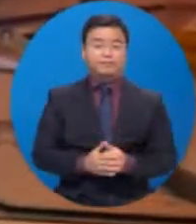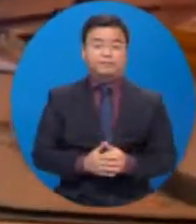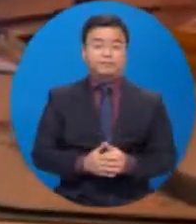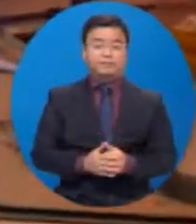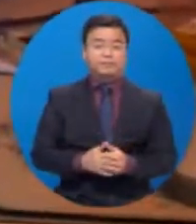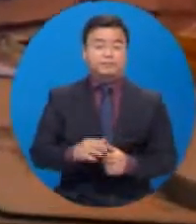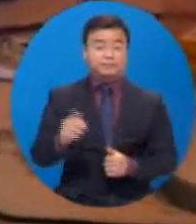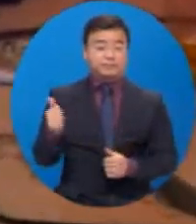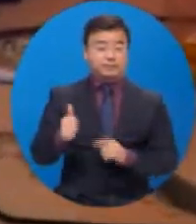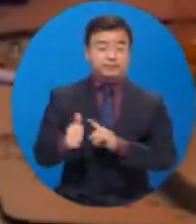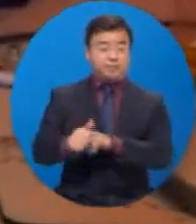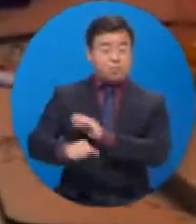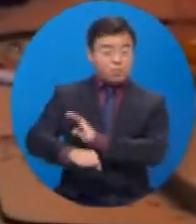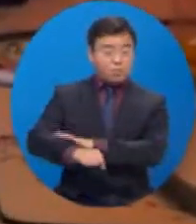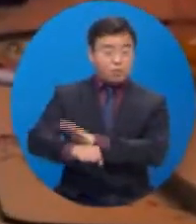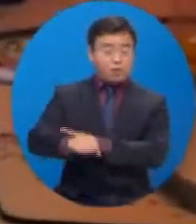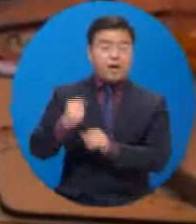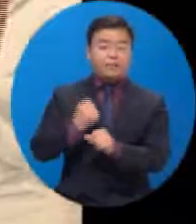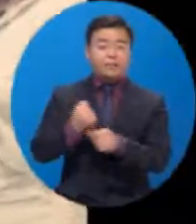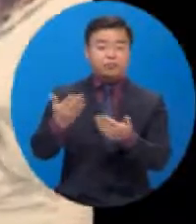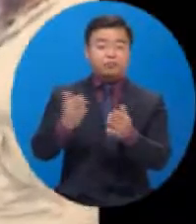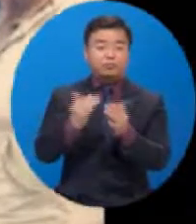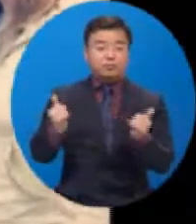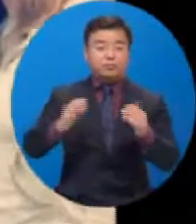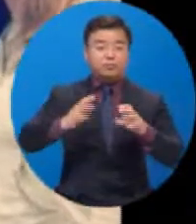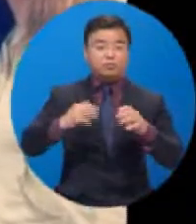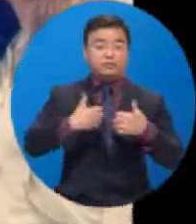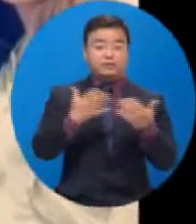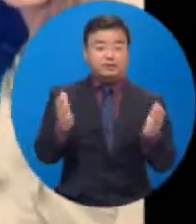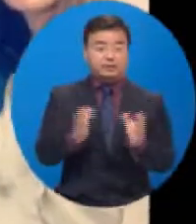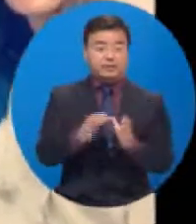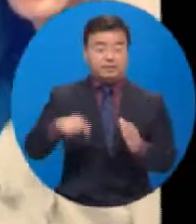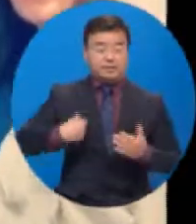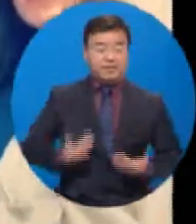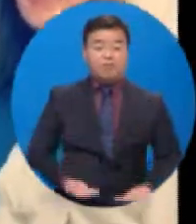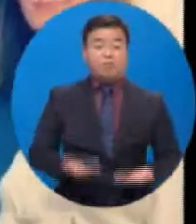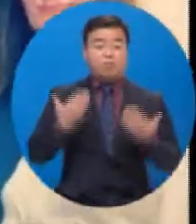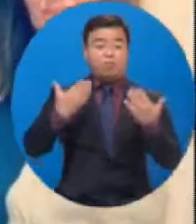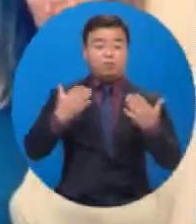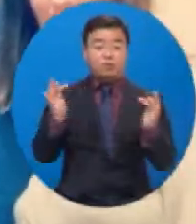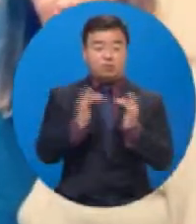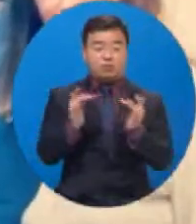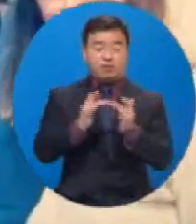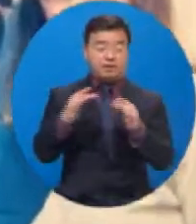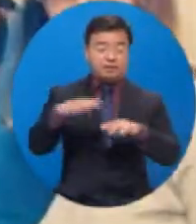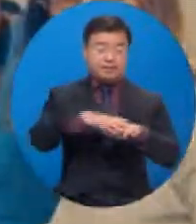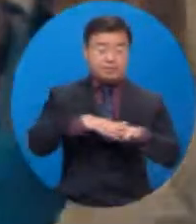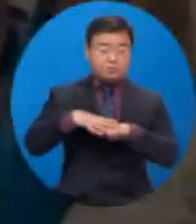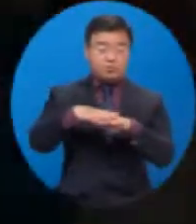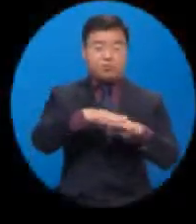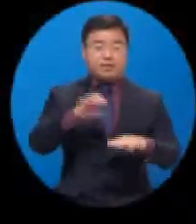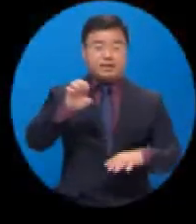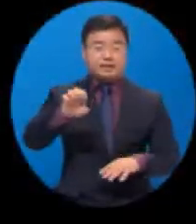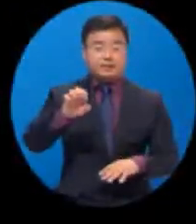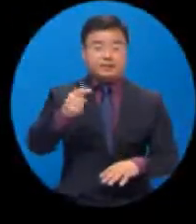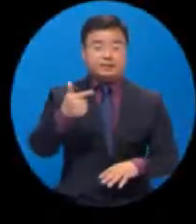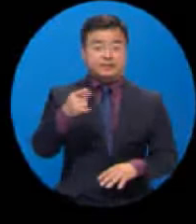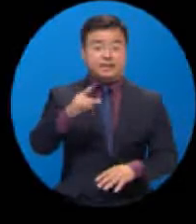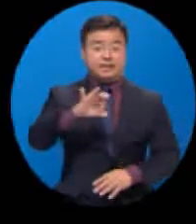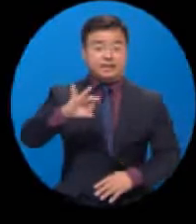알렉스의 오른쪽 팔을 만들어준 사람들은 국제단체인 자원봉사자 온라인 네트워크